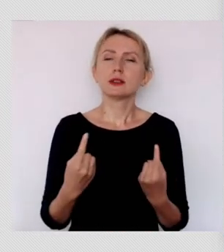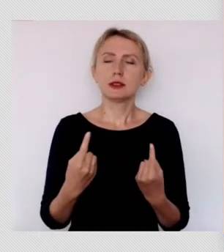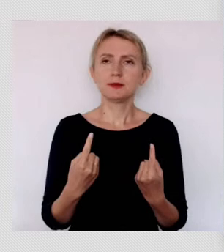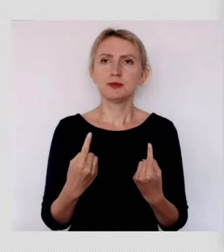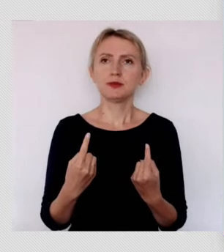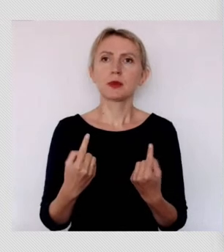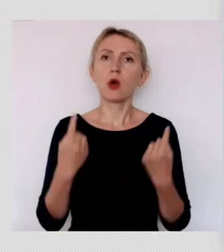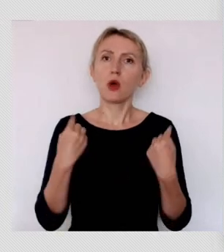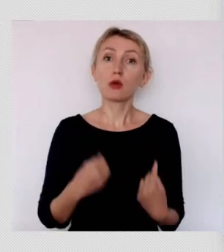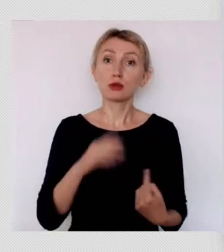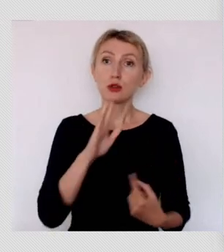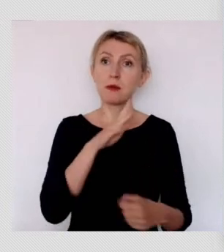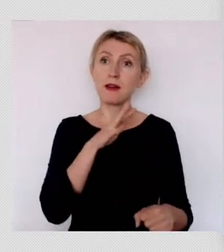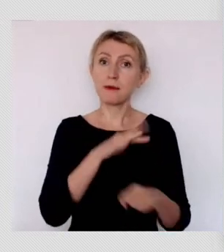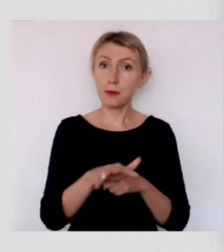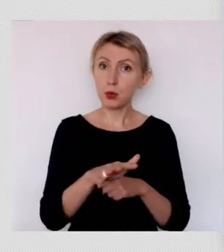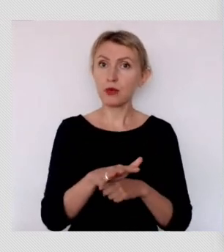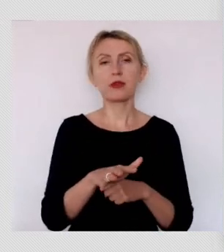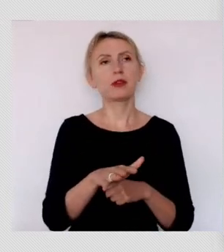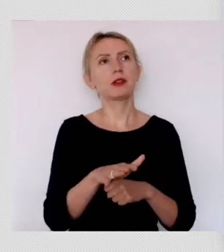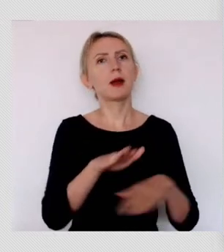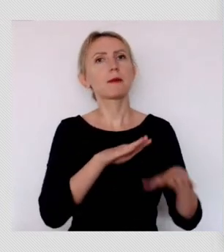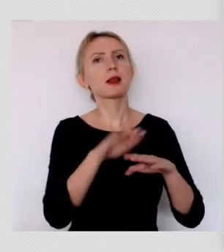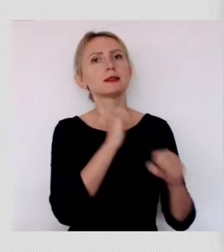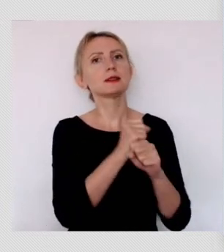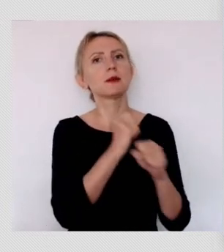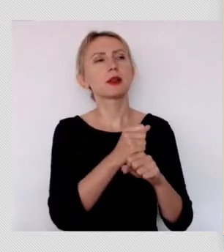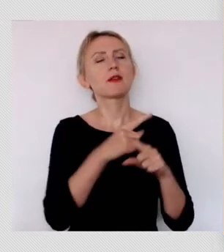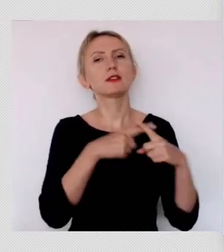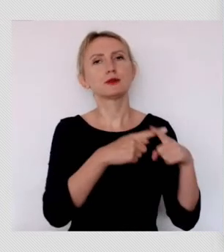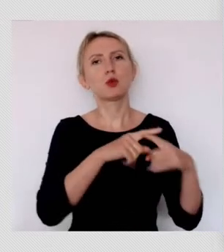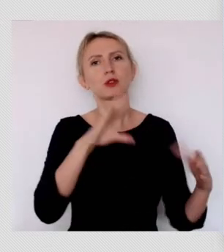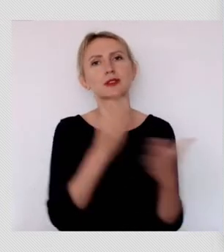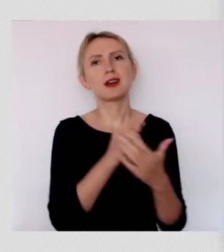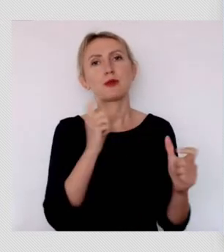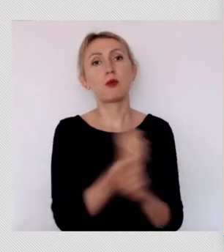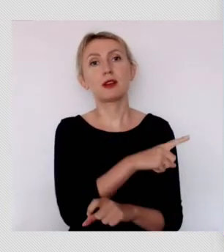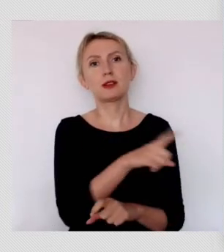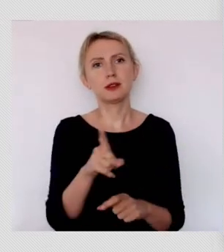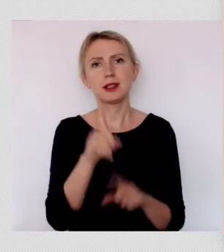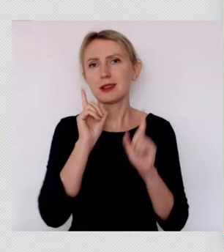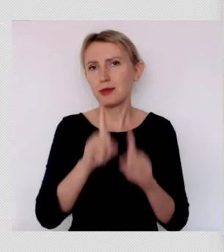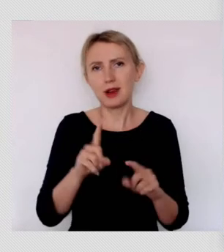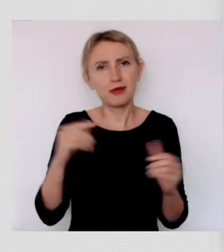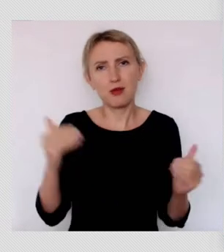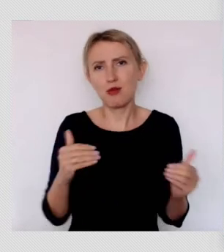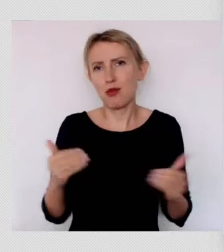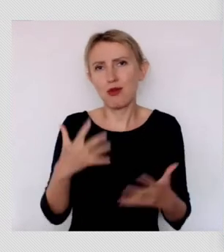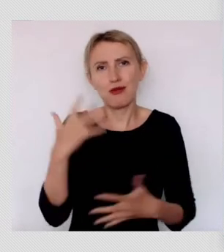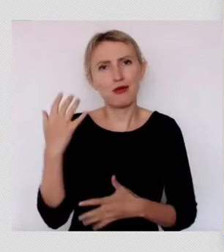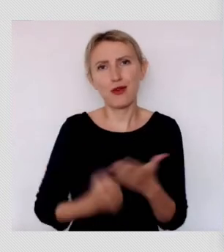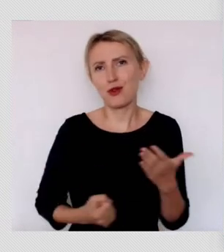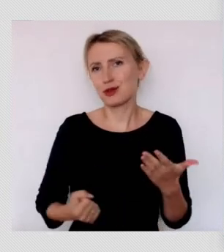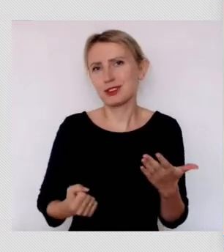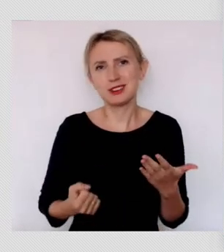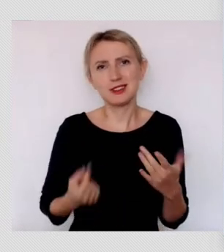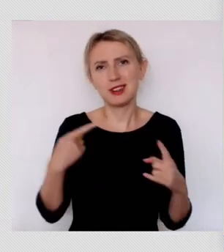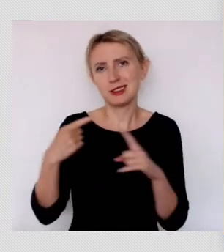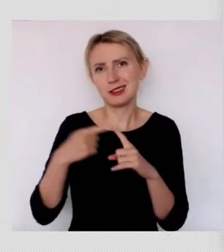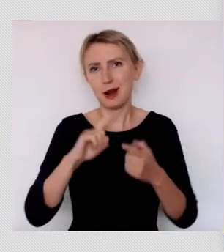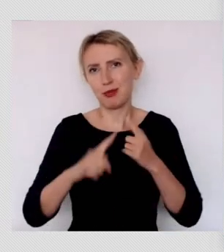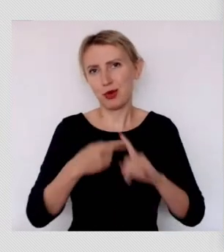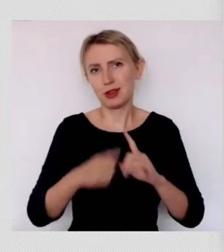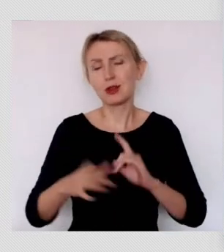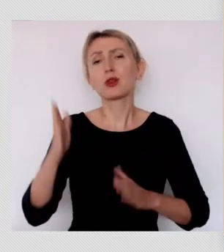mają wpływ na obsady stanowisk w spółkach Skarbu Państwa, będą de facto mogli wykorzystywać to w celach politycznych, co było